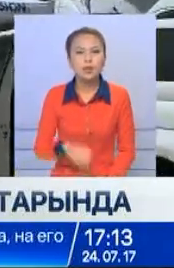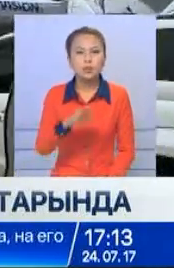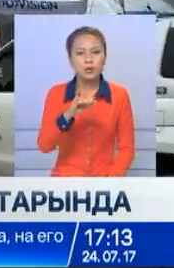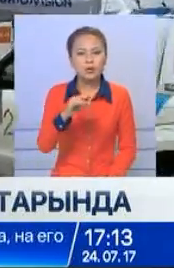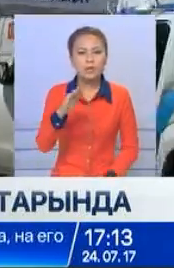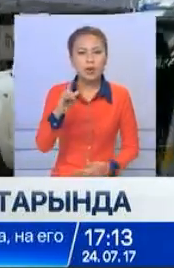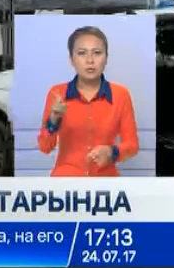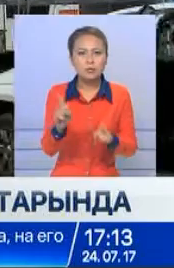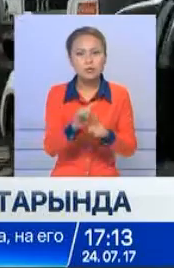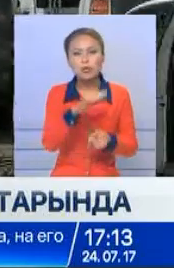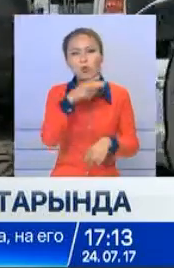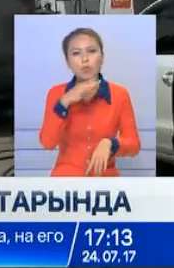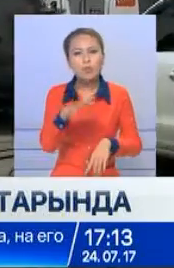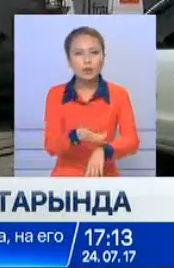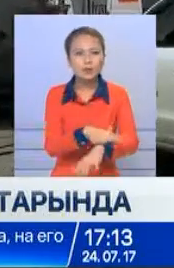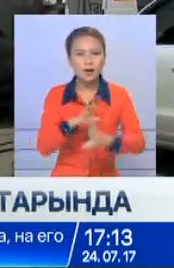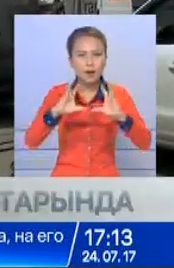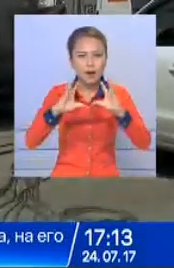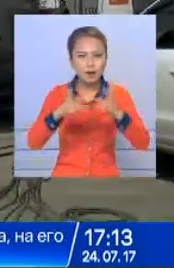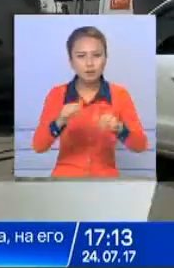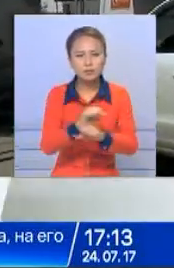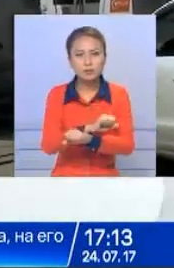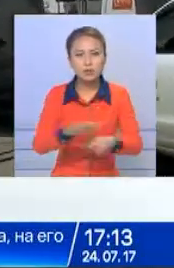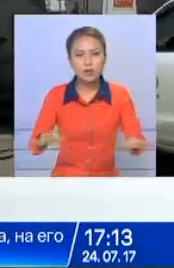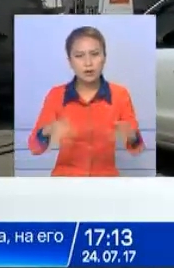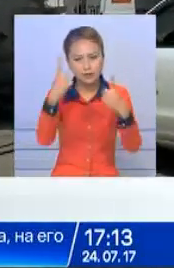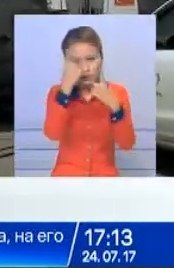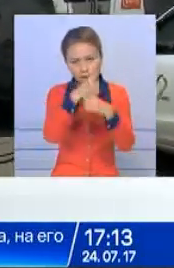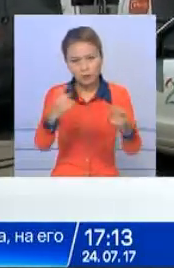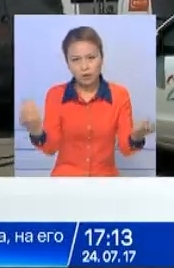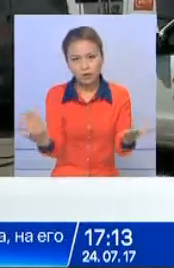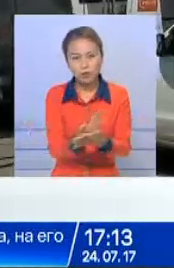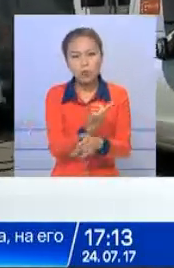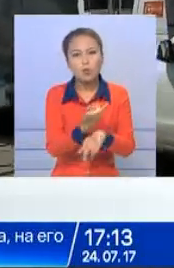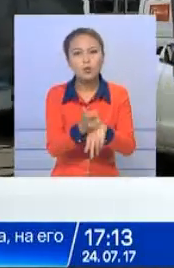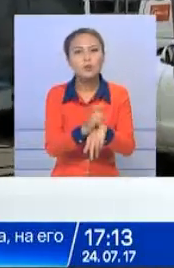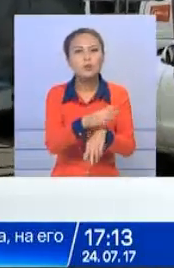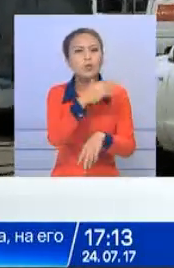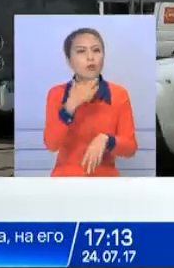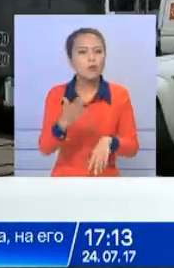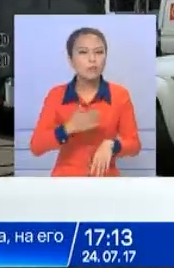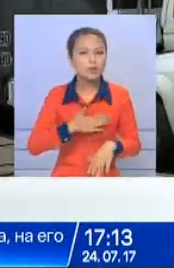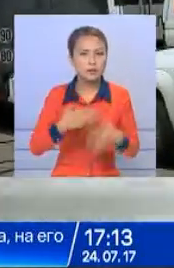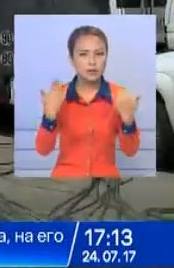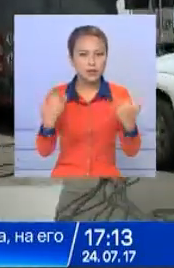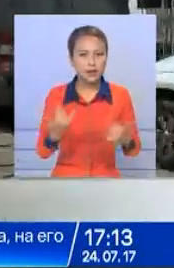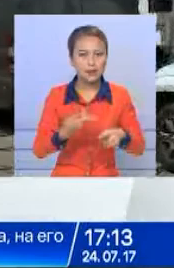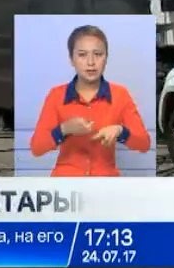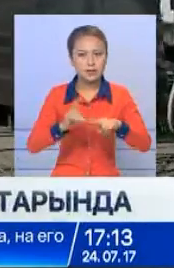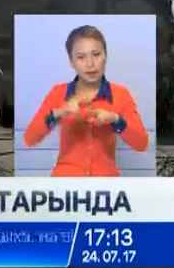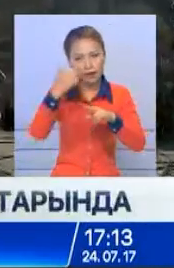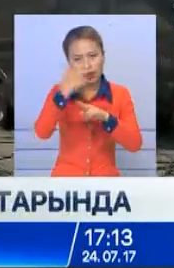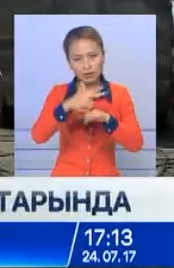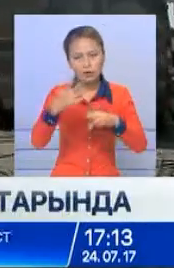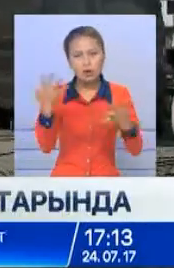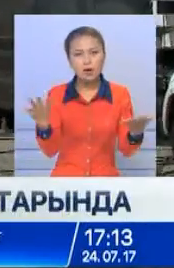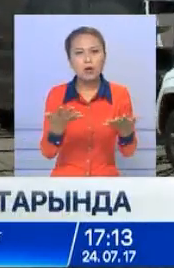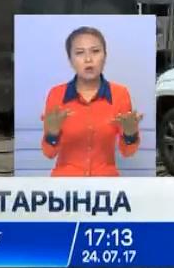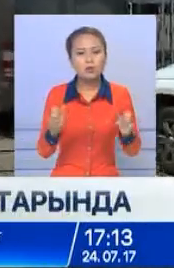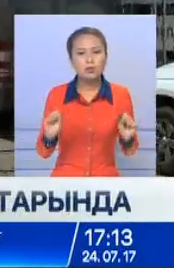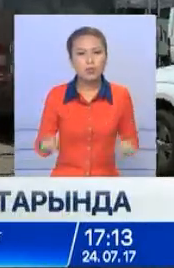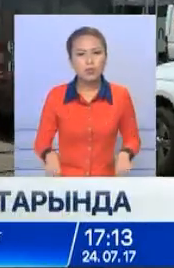вело көпкүндігін бүкіл әлемге таратып жатқан ақпарат көздері өте көп. Және біз қазір осындай кадр сыртындағы өмірді де